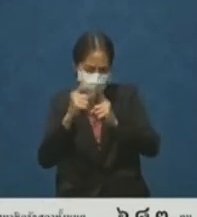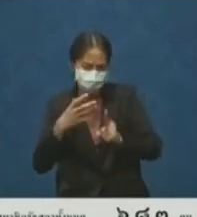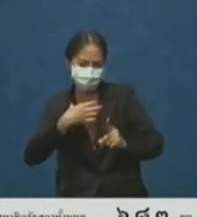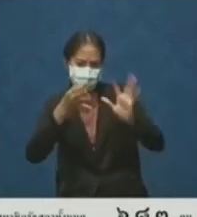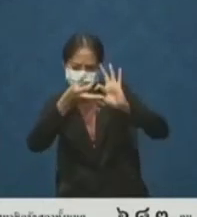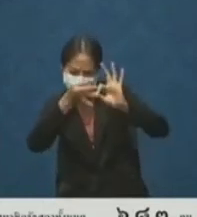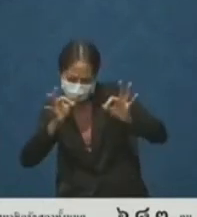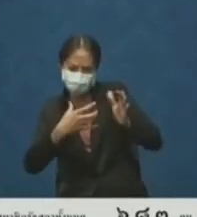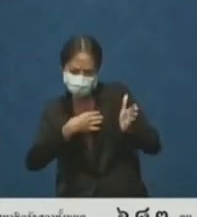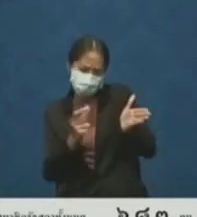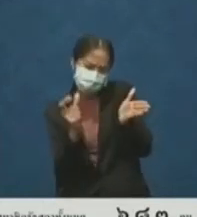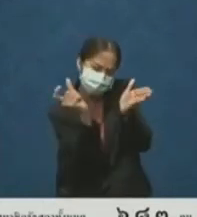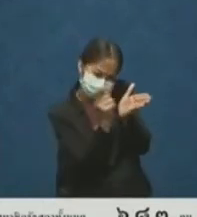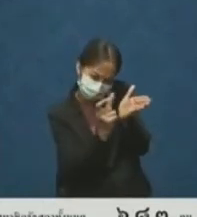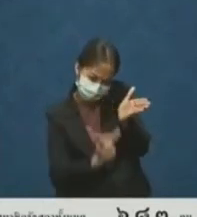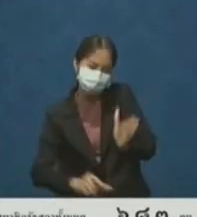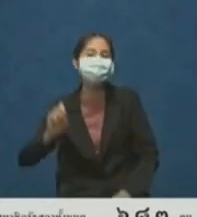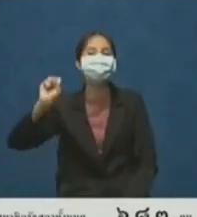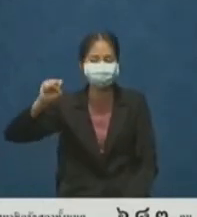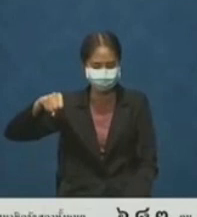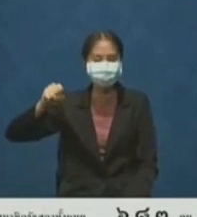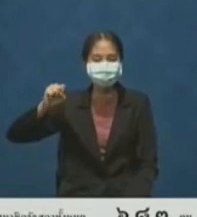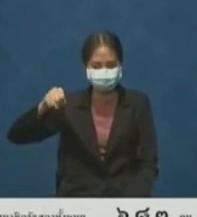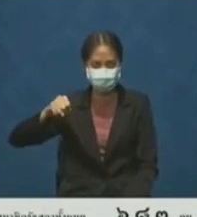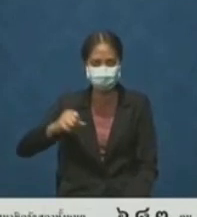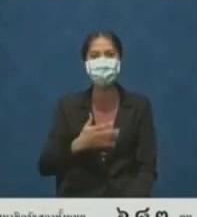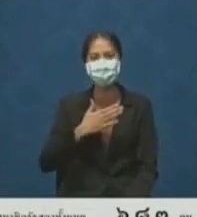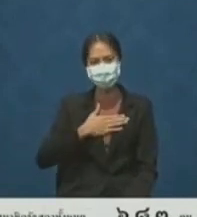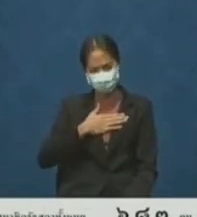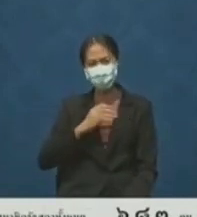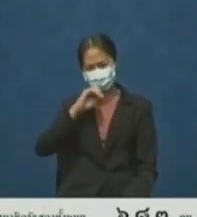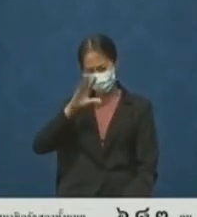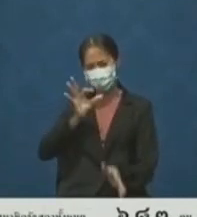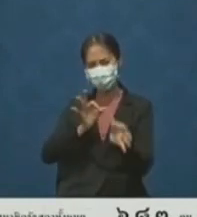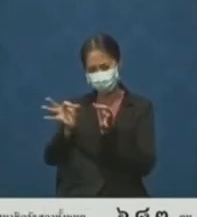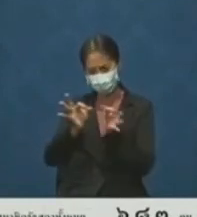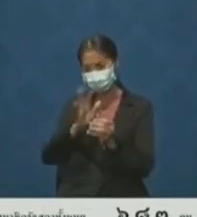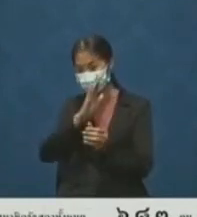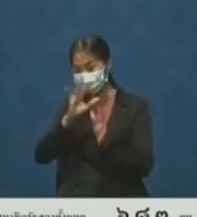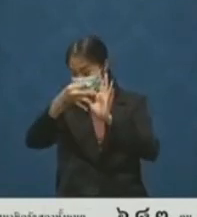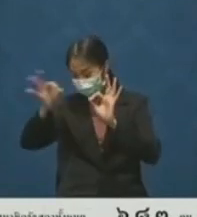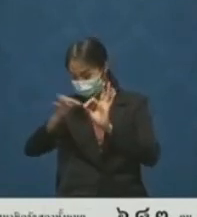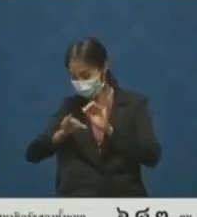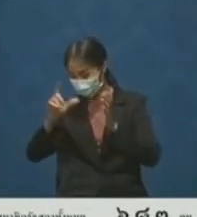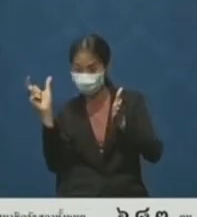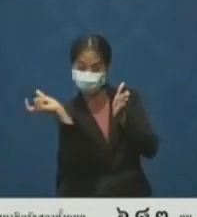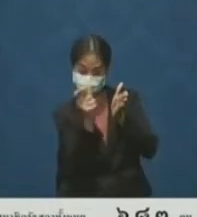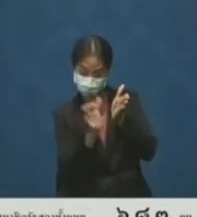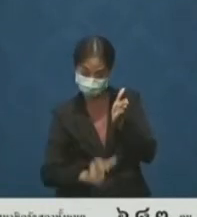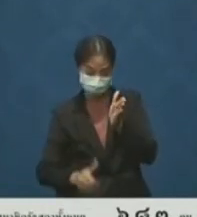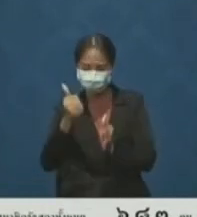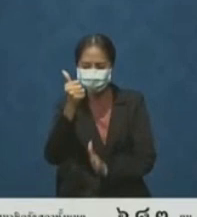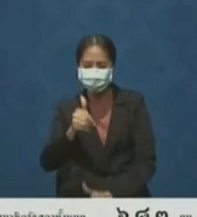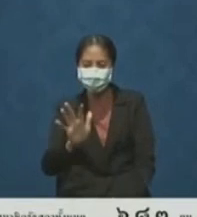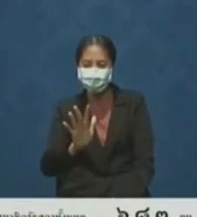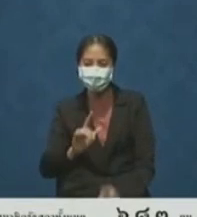ทุกคนมีคำของตัวเองทุกคนอยากจะต้องแปลยติต้องใส่เข้าไปกรรมาธิการก็บอกว่าเราใส่ทุกอย่างไม่ได้หรอกนี่ก